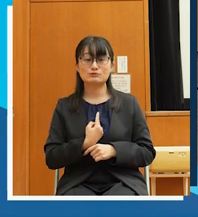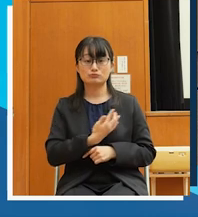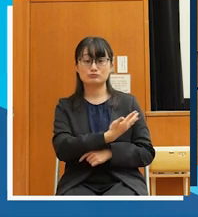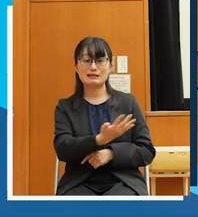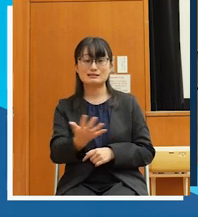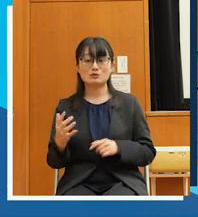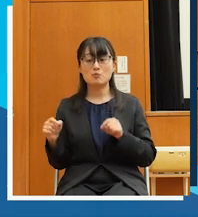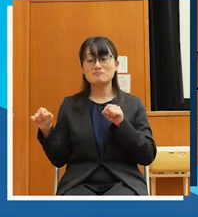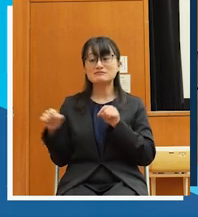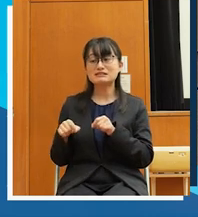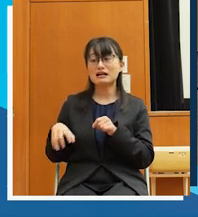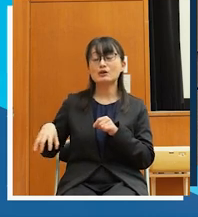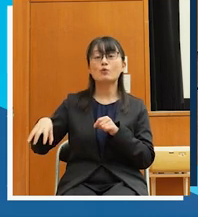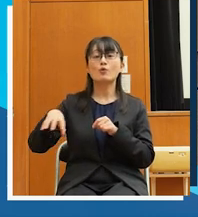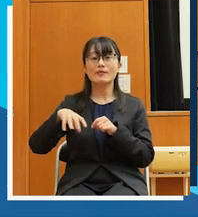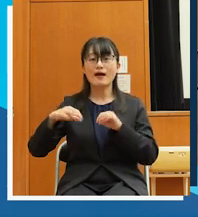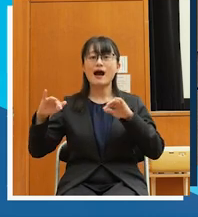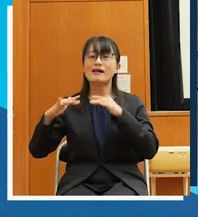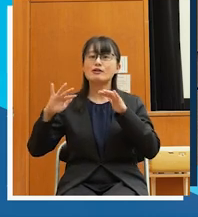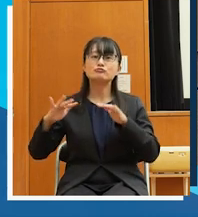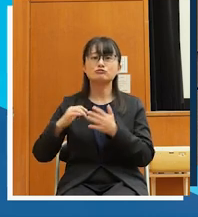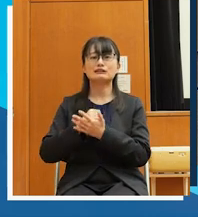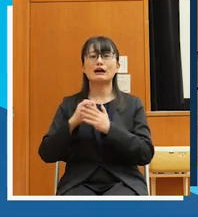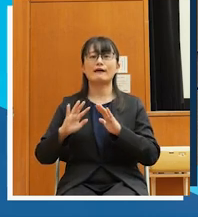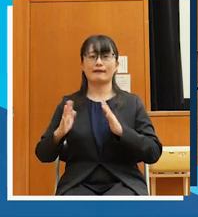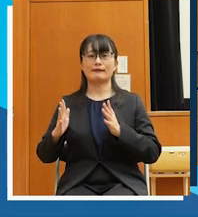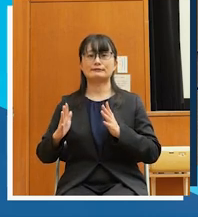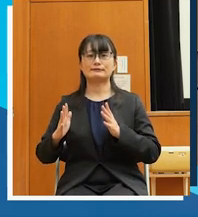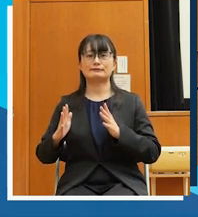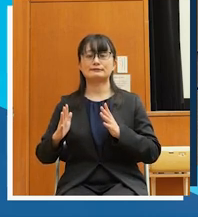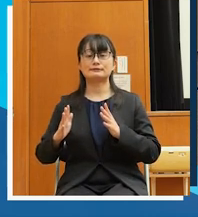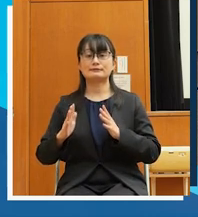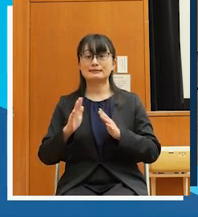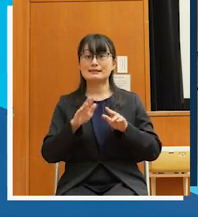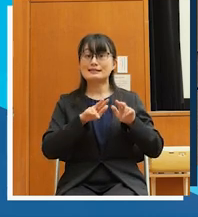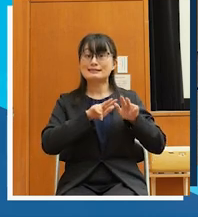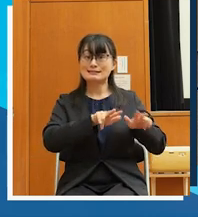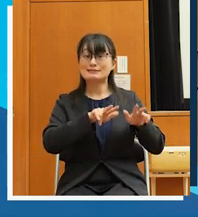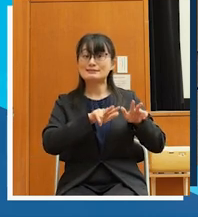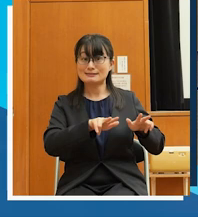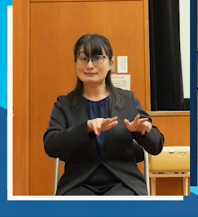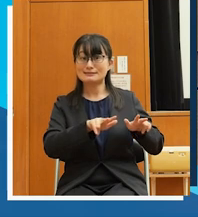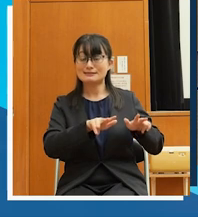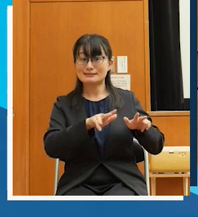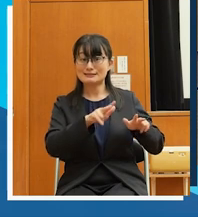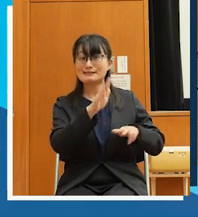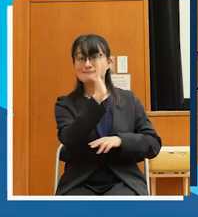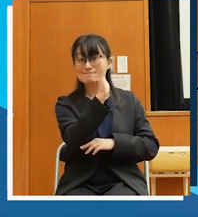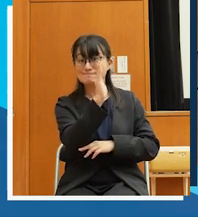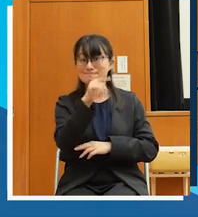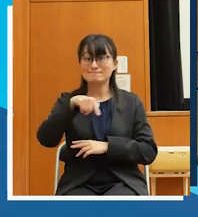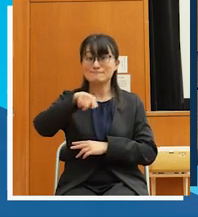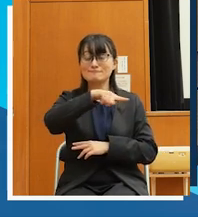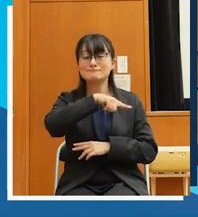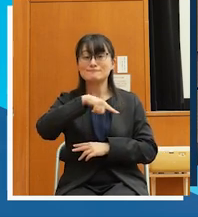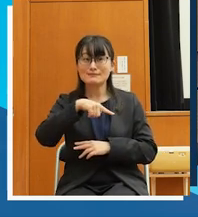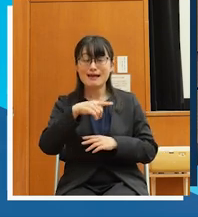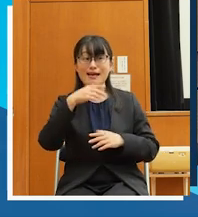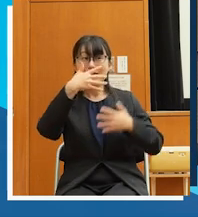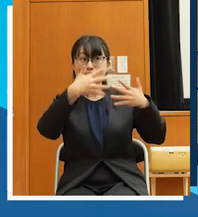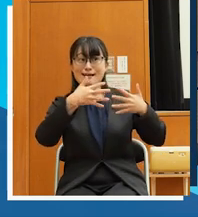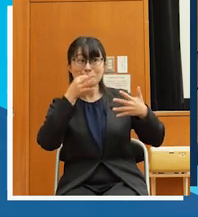あんまりない政治についてテレビでは見るけど皆さん家族では話しますか私も話はするんです